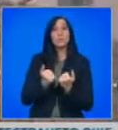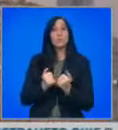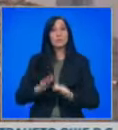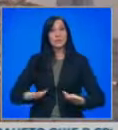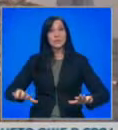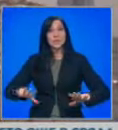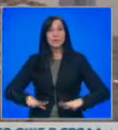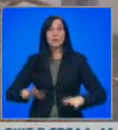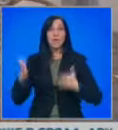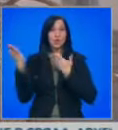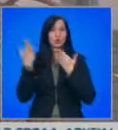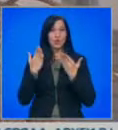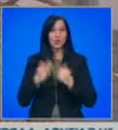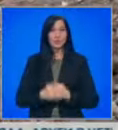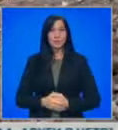училище.